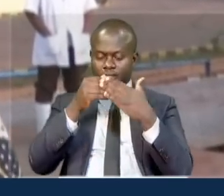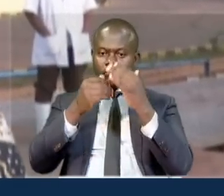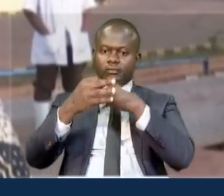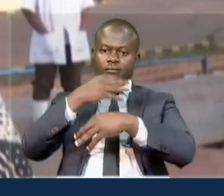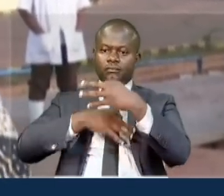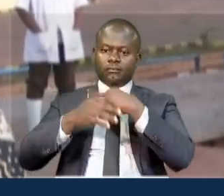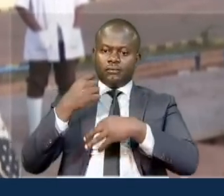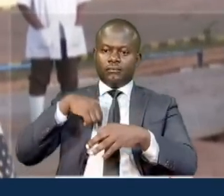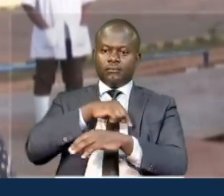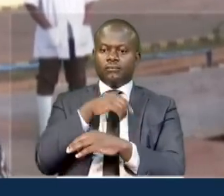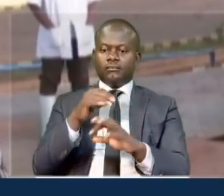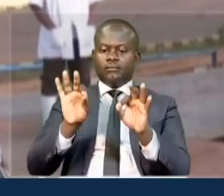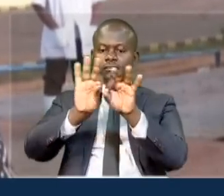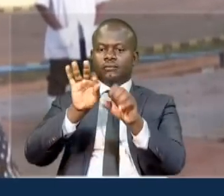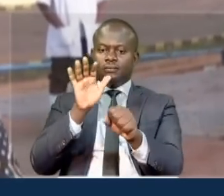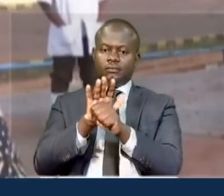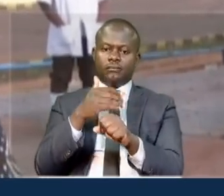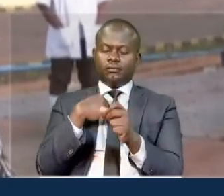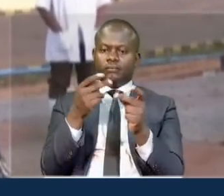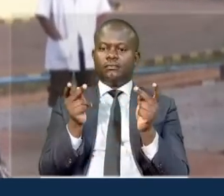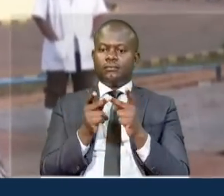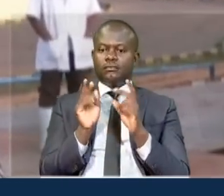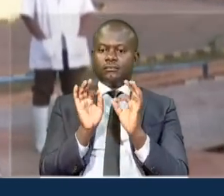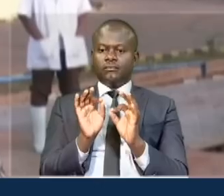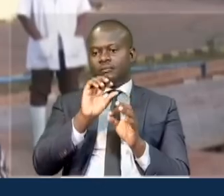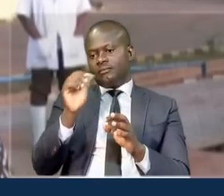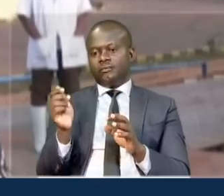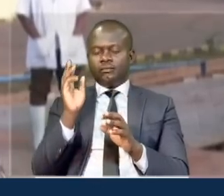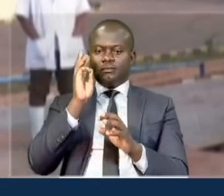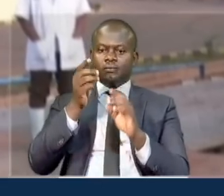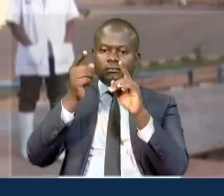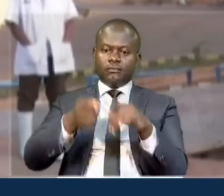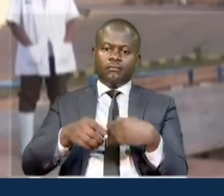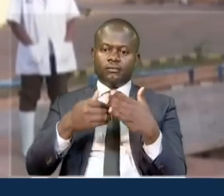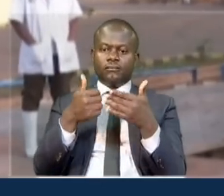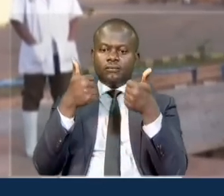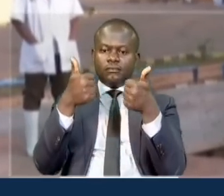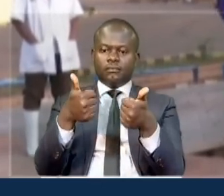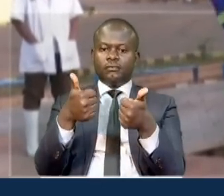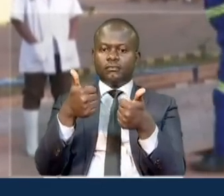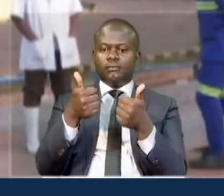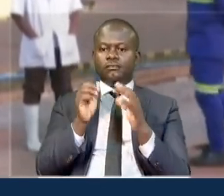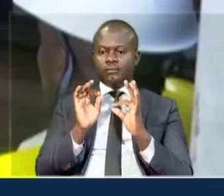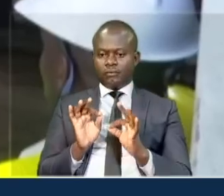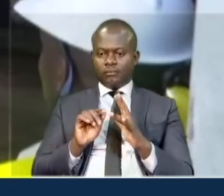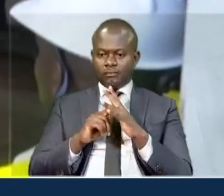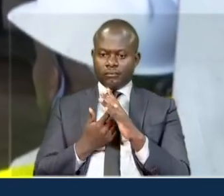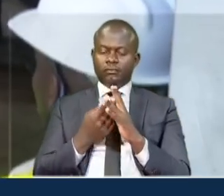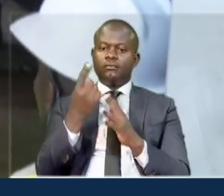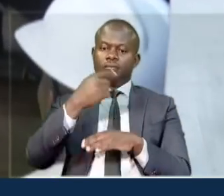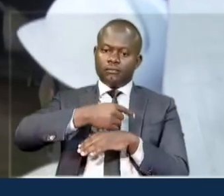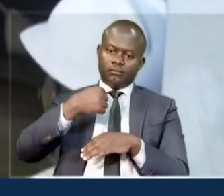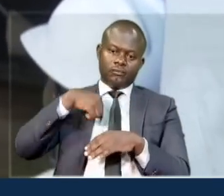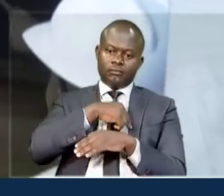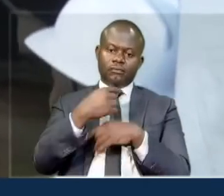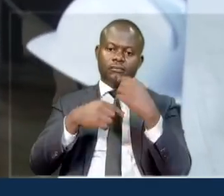mahangaha ubona zifite agaciro gakomeye zigira ahantu hazima n'abandi bazaza bazaze basanga ibyo buzameze neza bikwiye byose rero uhereye uyu munsi turakomeza